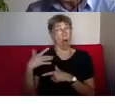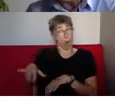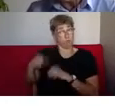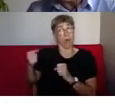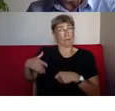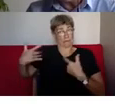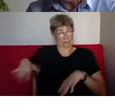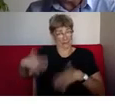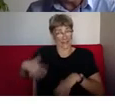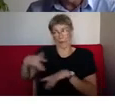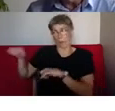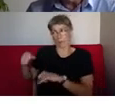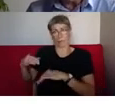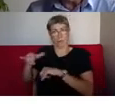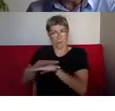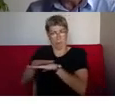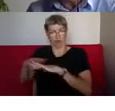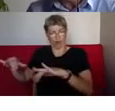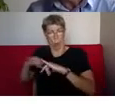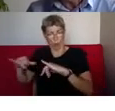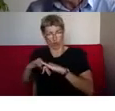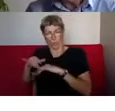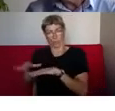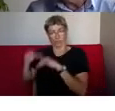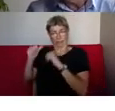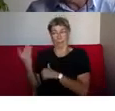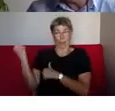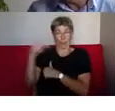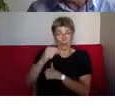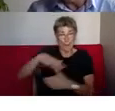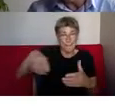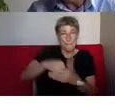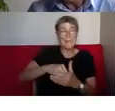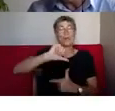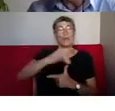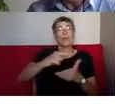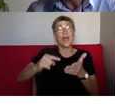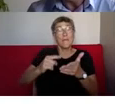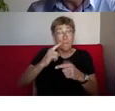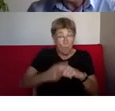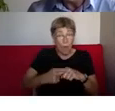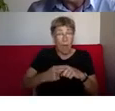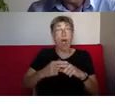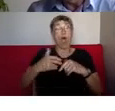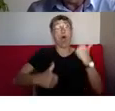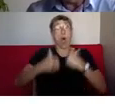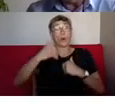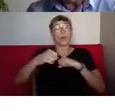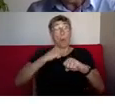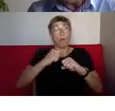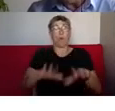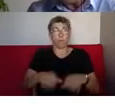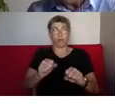pris des congés comme il l'a fait encore ce matin, pour pouvoir participer toute la journée à un deuxième Handi Move Emploi où il nous a donné un coup de main à l'organisation. Il